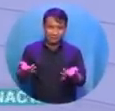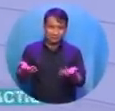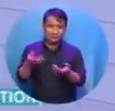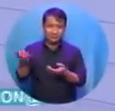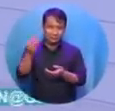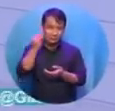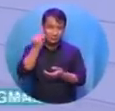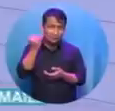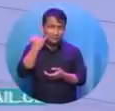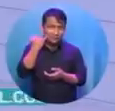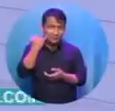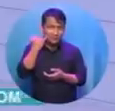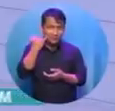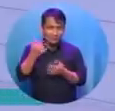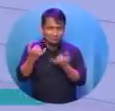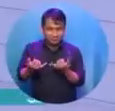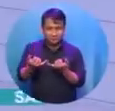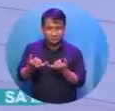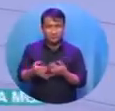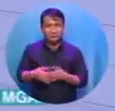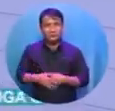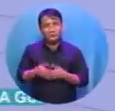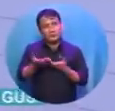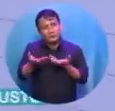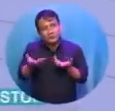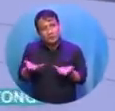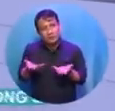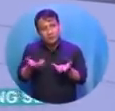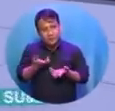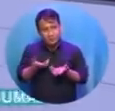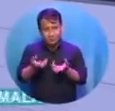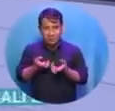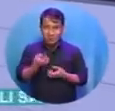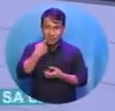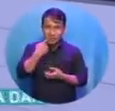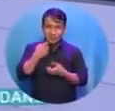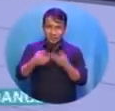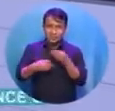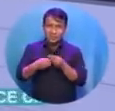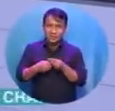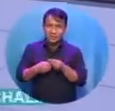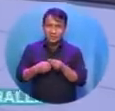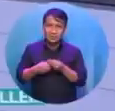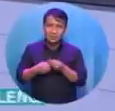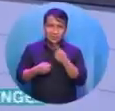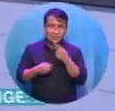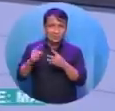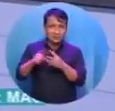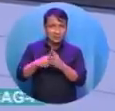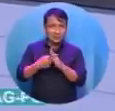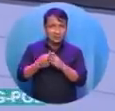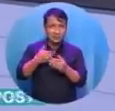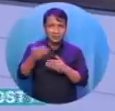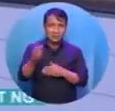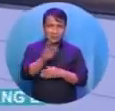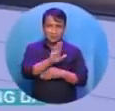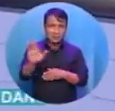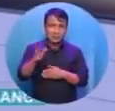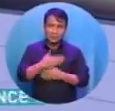MJ, this is it. Gusto kong, kanina binanggit ko, sa umpisa pa lamang, maging masaya